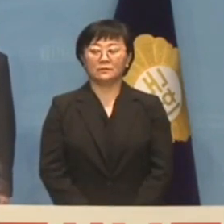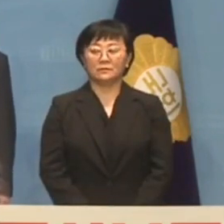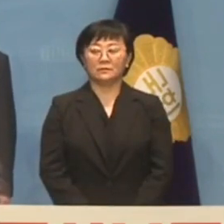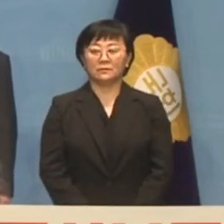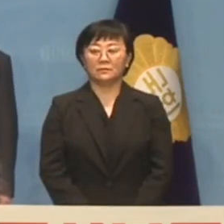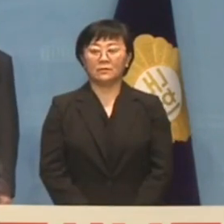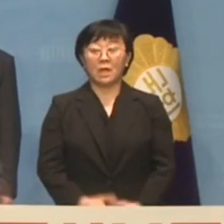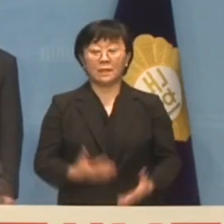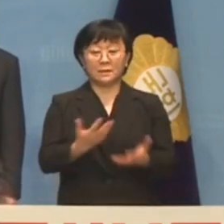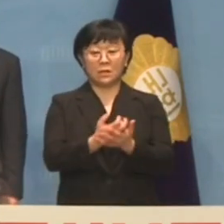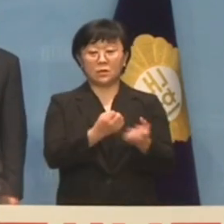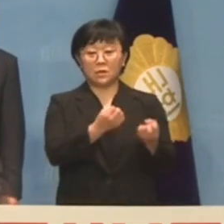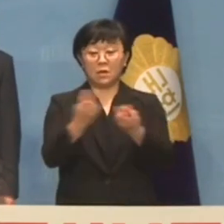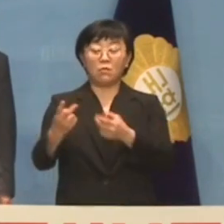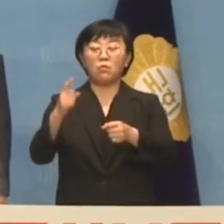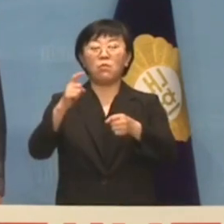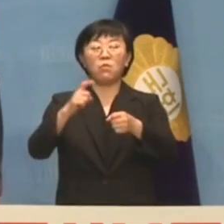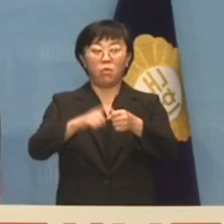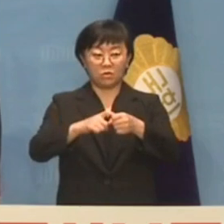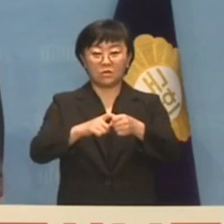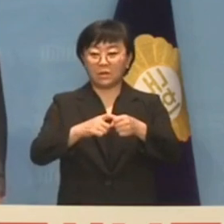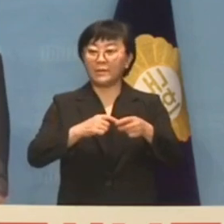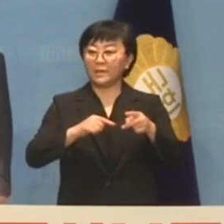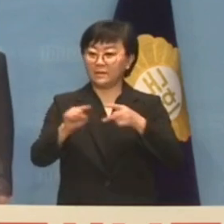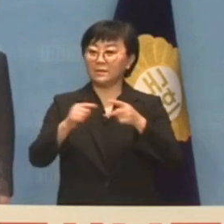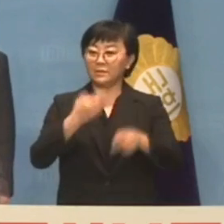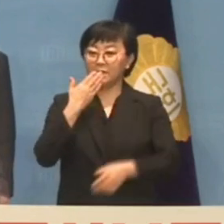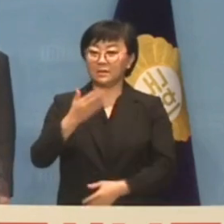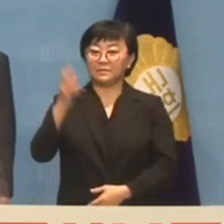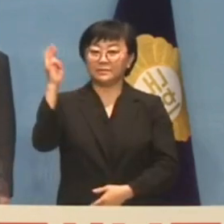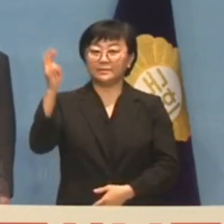배부해드린 보도자료 보시면 그 취지 아시겠습니다만